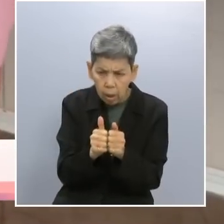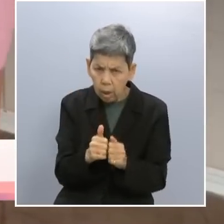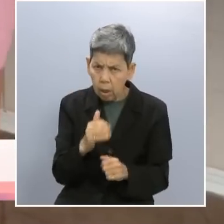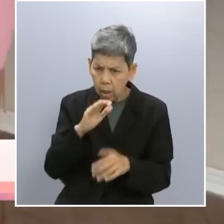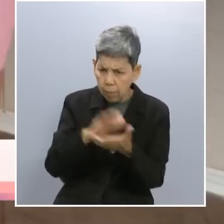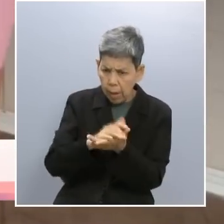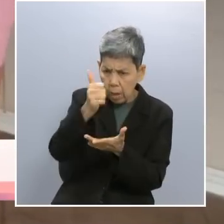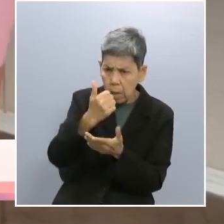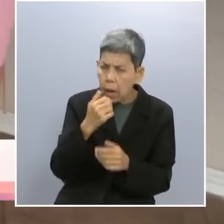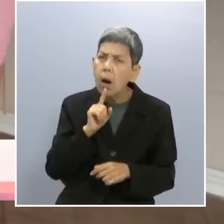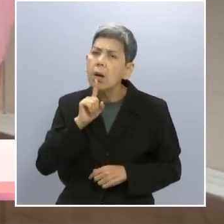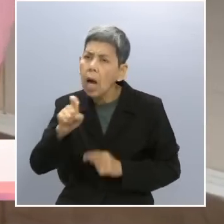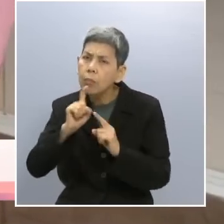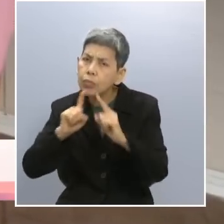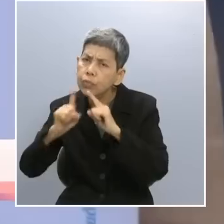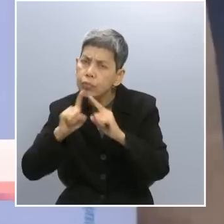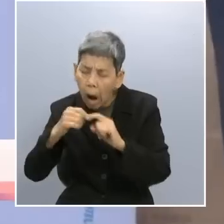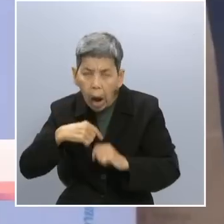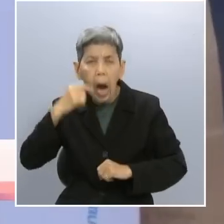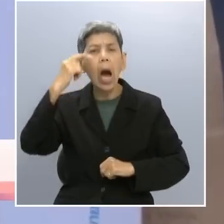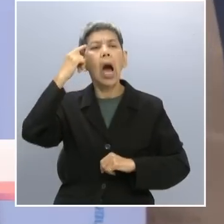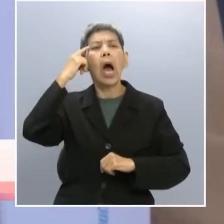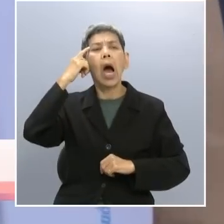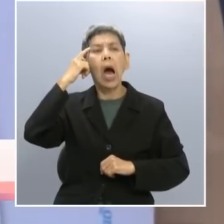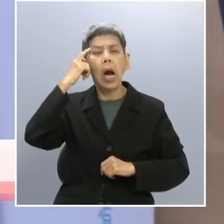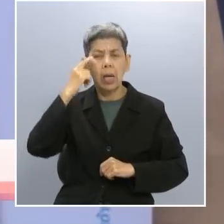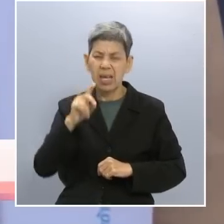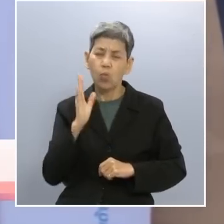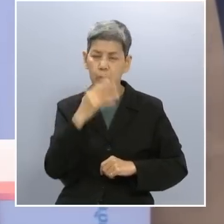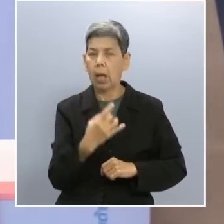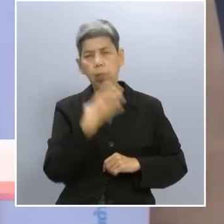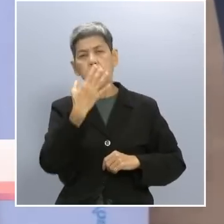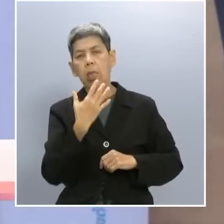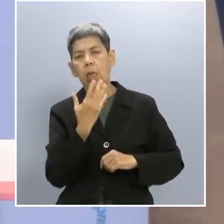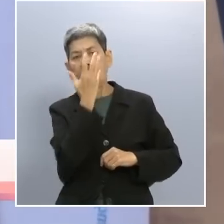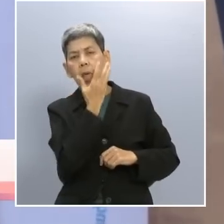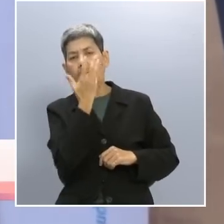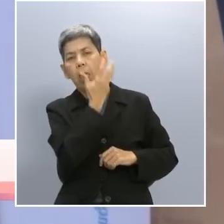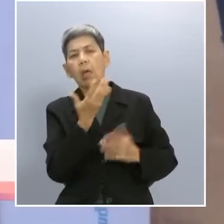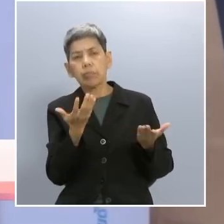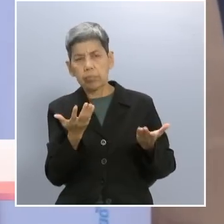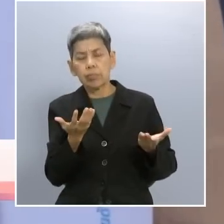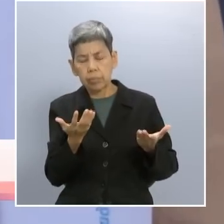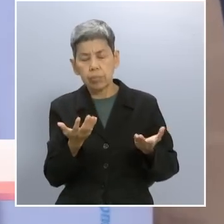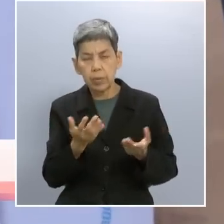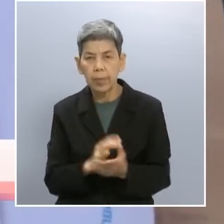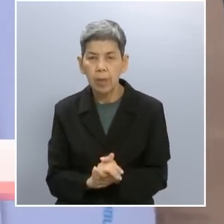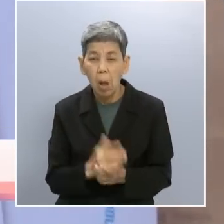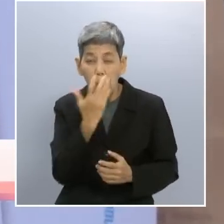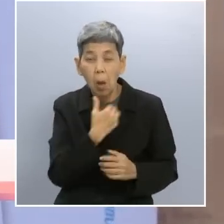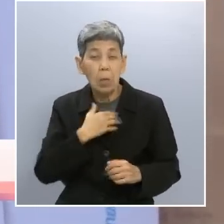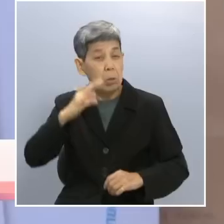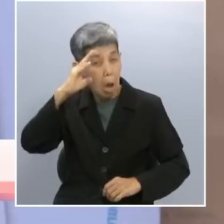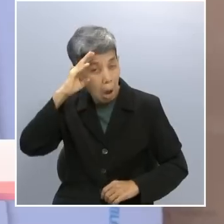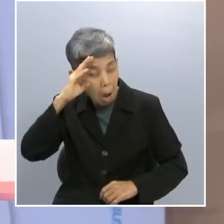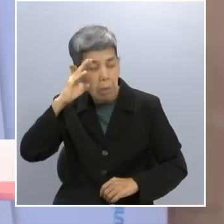โพสต์ก็เลยทักไปคุยกันถึงนี่รู้ว่าถูกกบเนี่ยหลอกนี่หลอกว่าเป็นทหาร